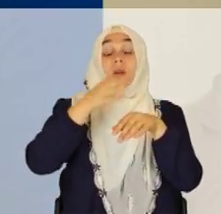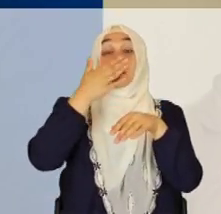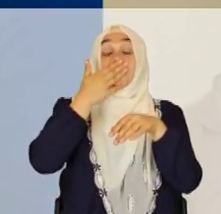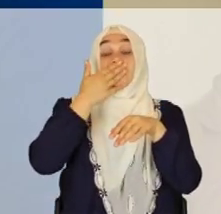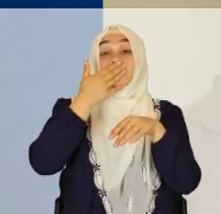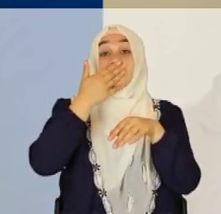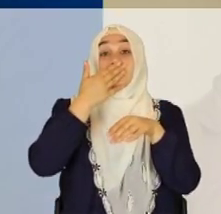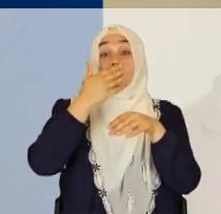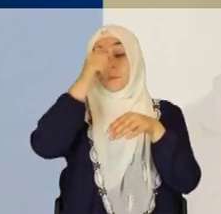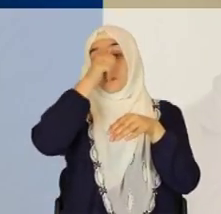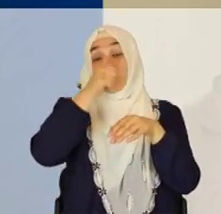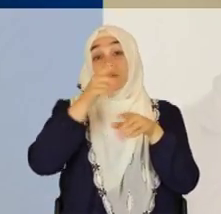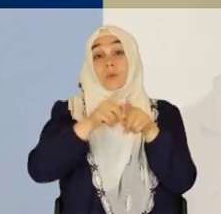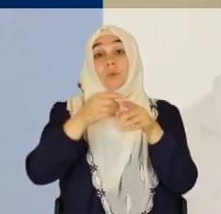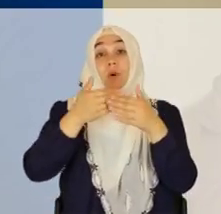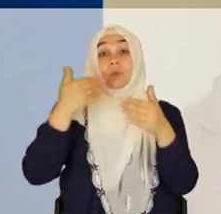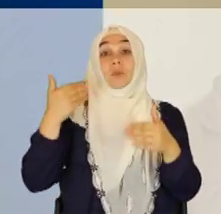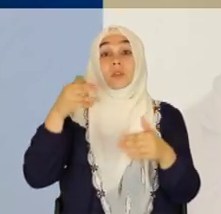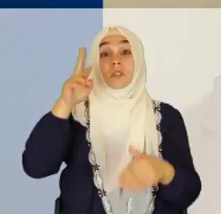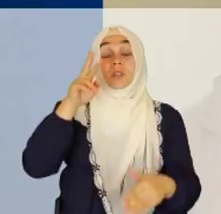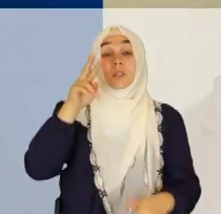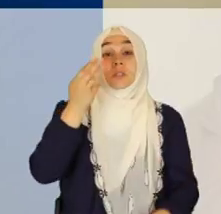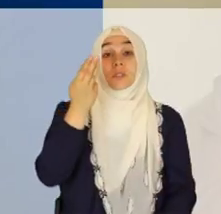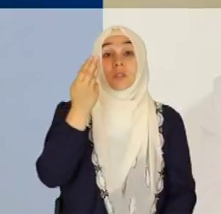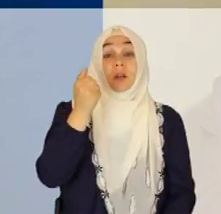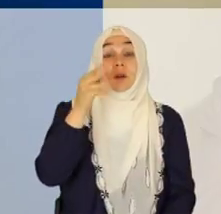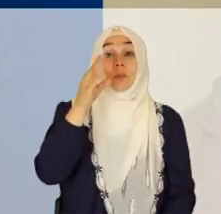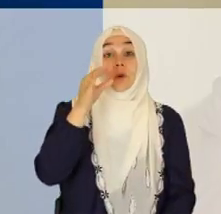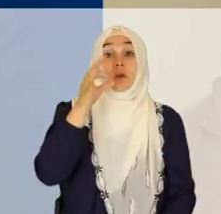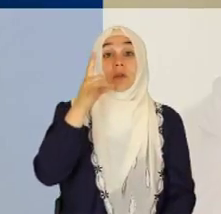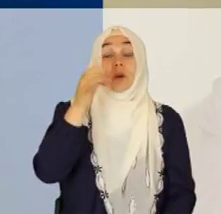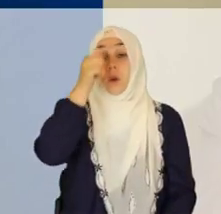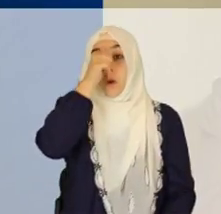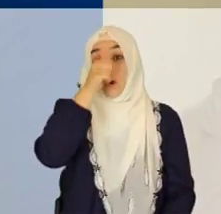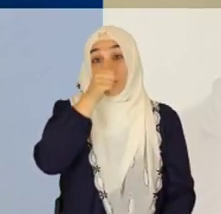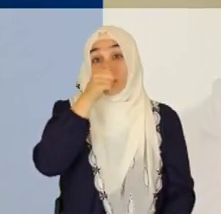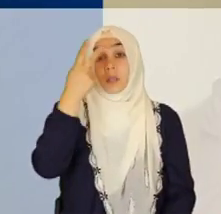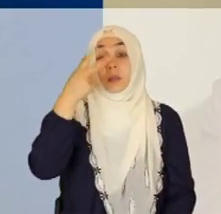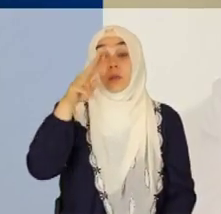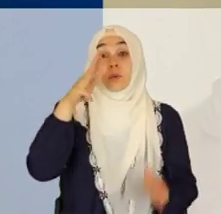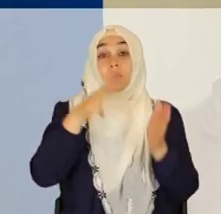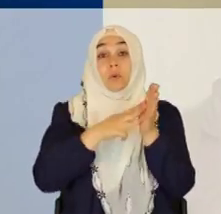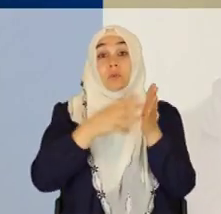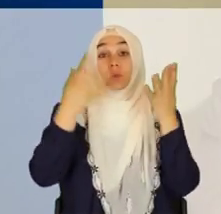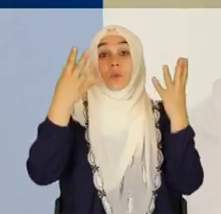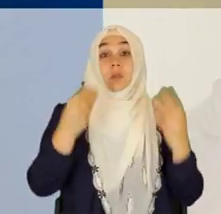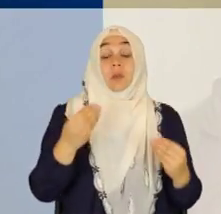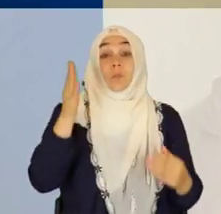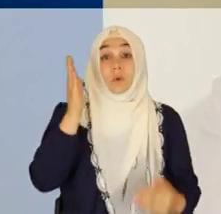Ramazon oyidan oldingi oyni Sha'bon oyi deyiladi. Sha'bon oyi 29 kunlik